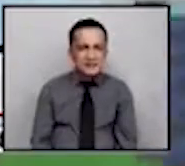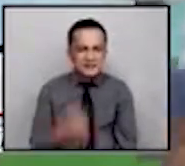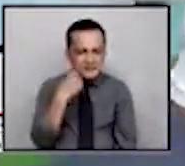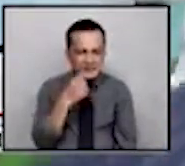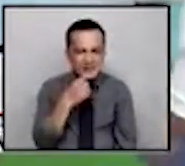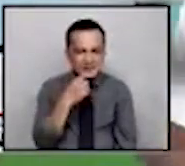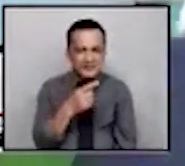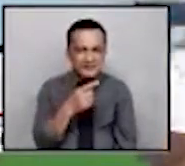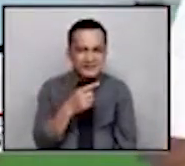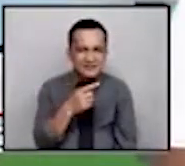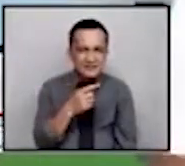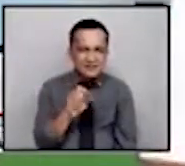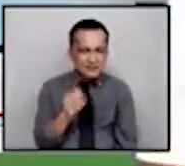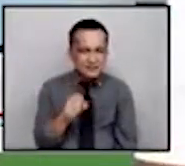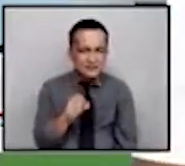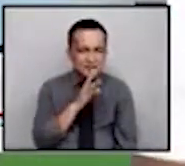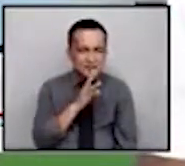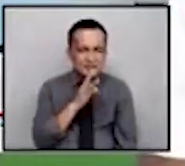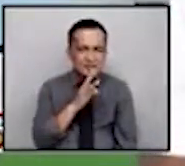Ano yung pwede nilang i-mimic ngayon?